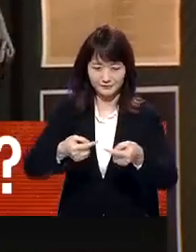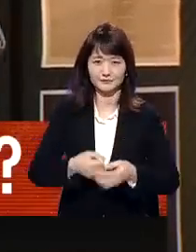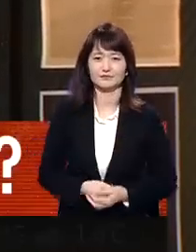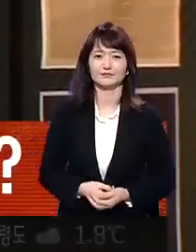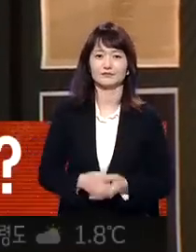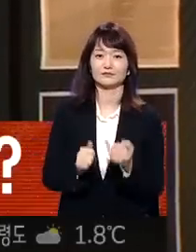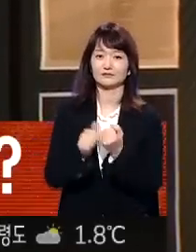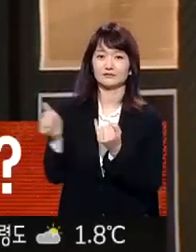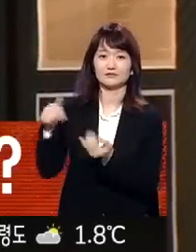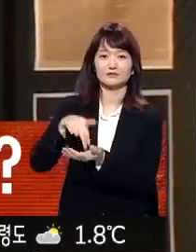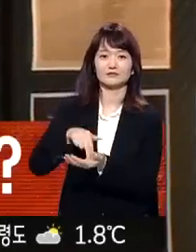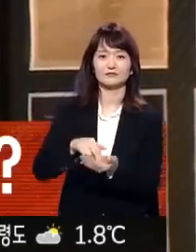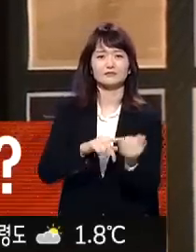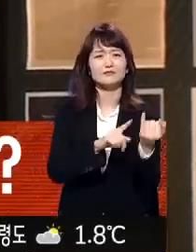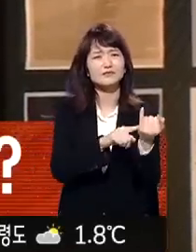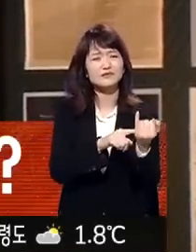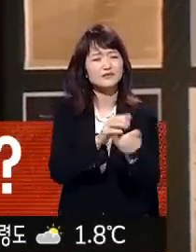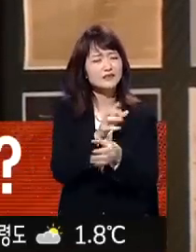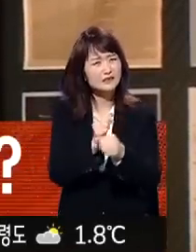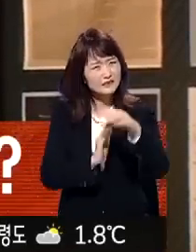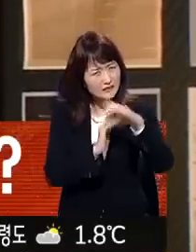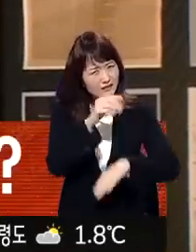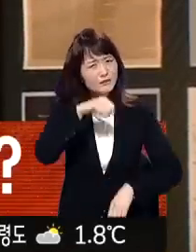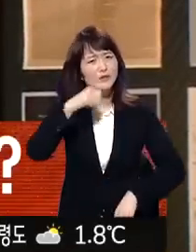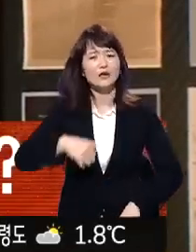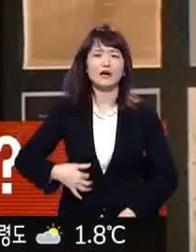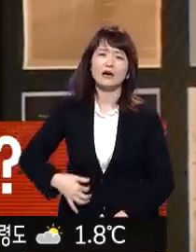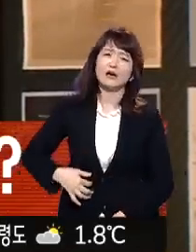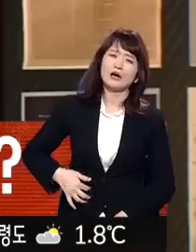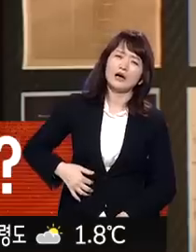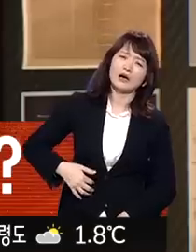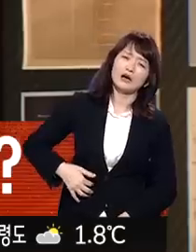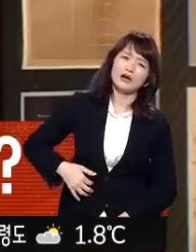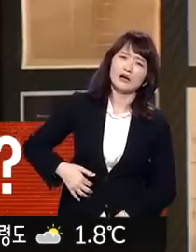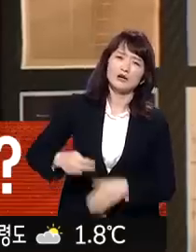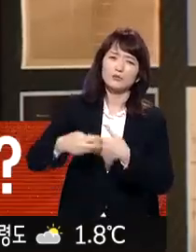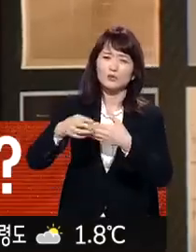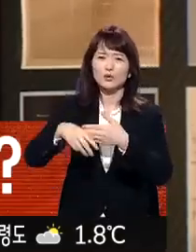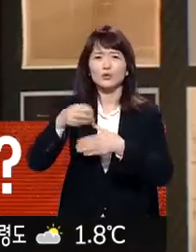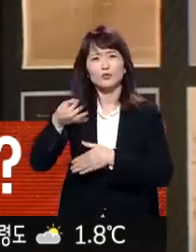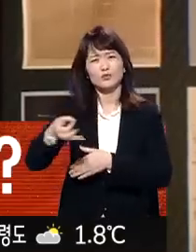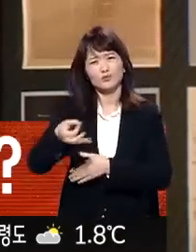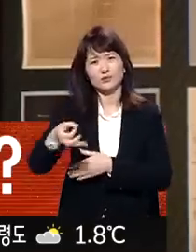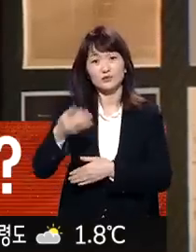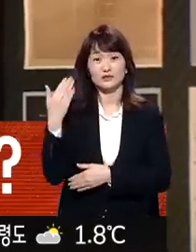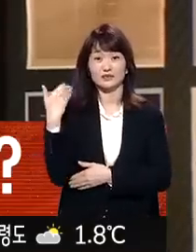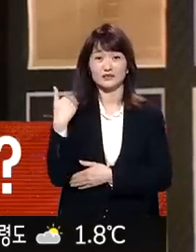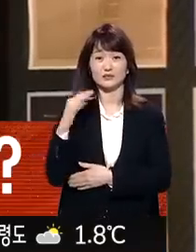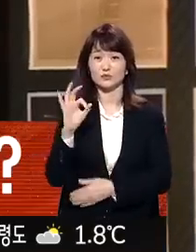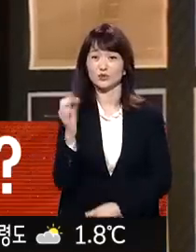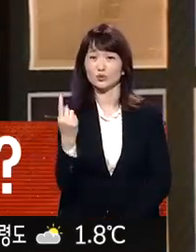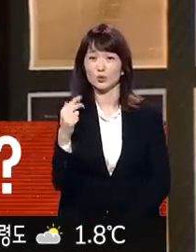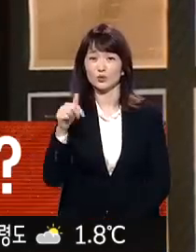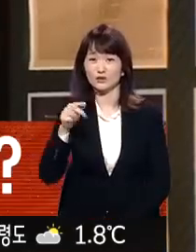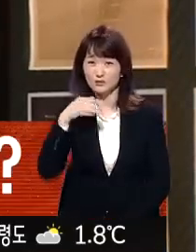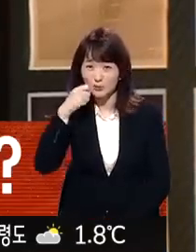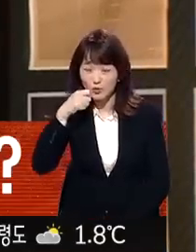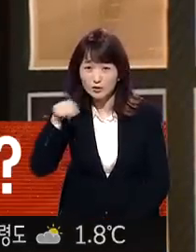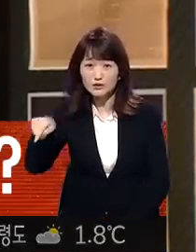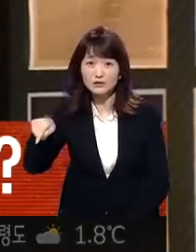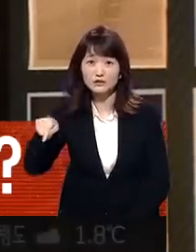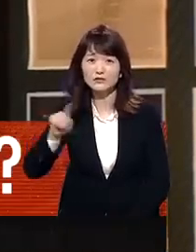먼저 남편입니다. 자기야, 유통기한 지난 거 먹고 배탈 나면 병원비가 더 들어. 나 저번에 요거트인 줄 알고 먹었던 거